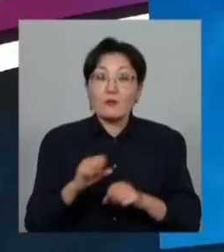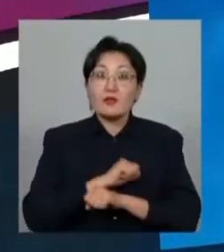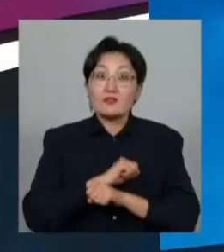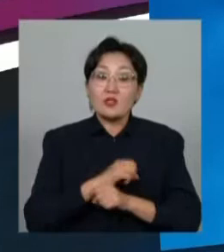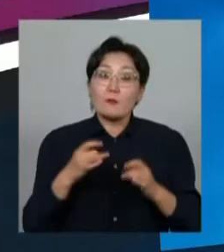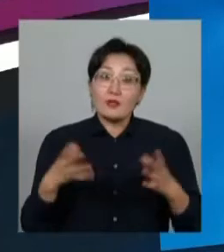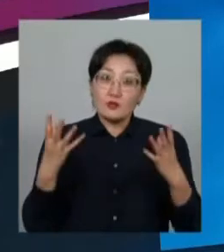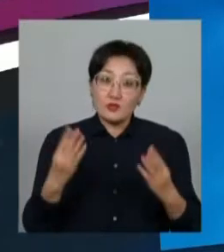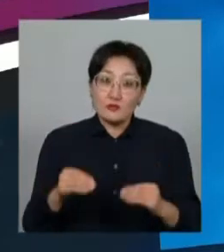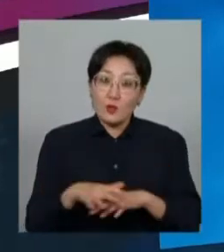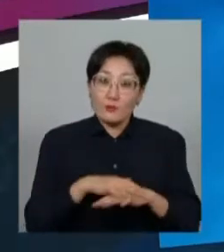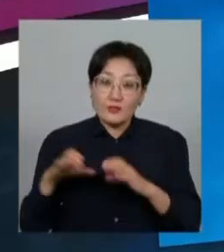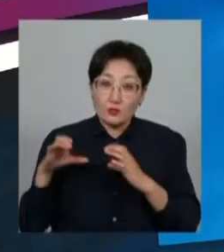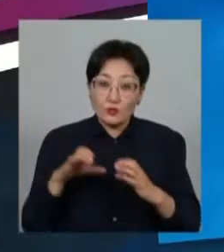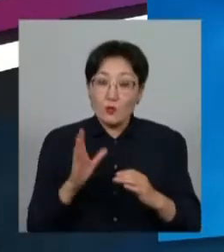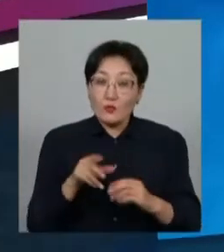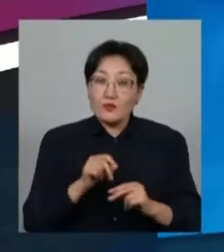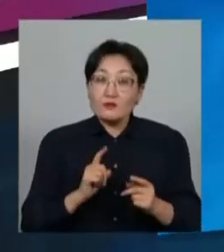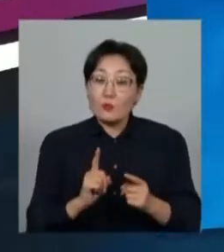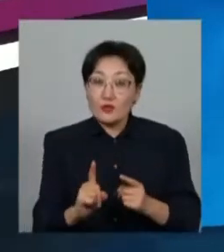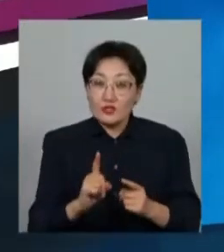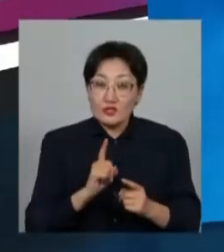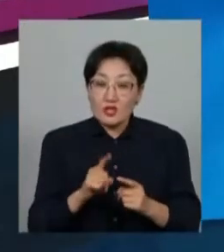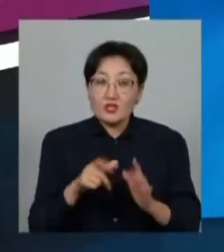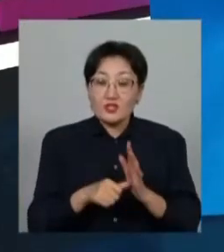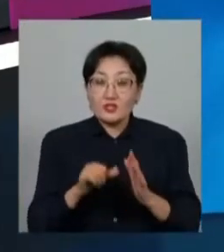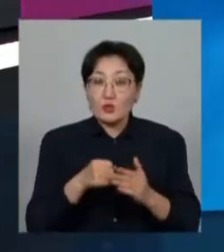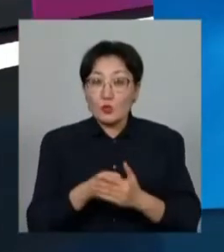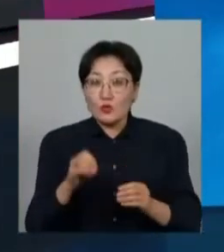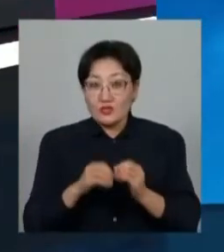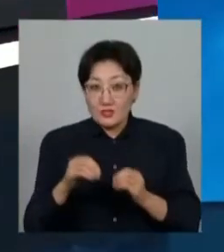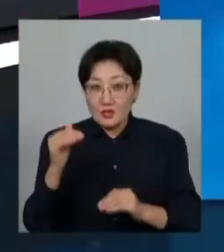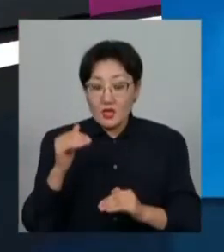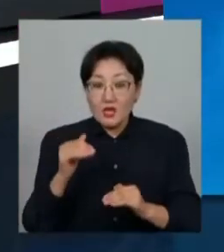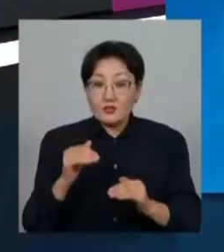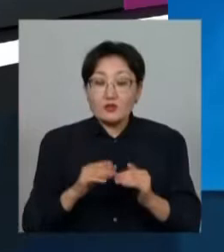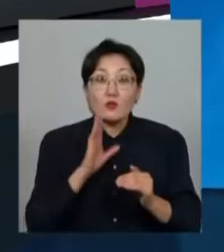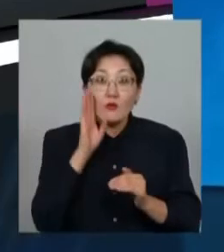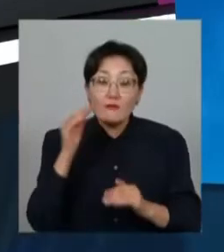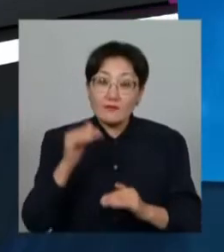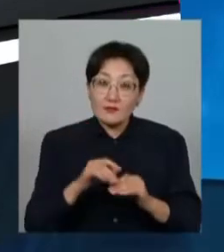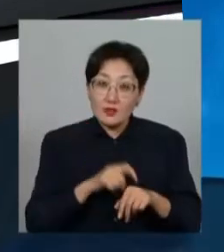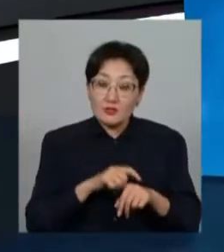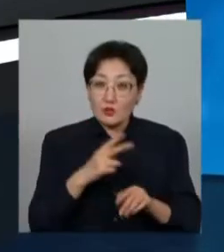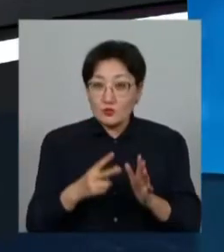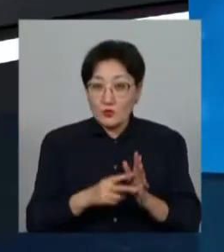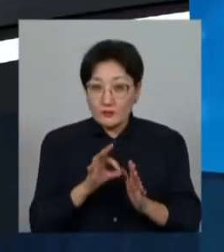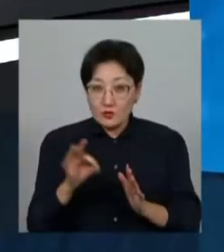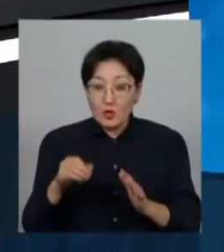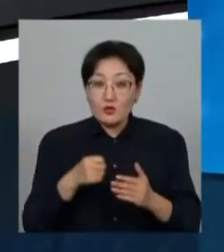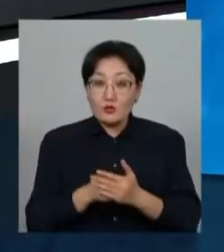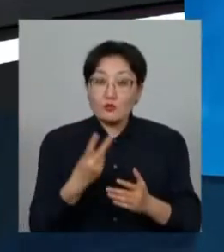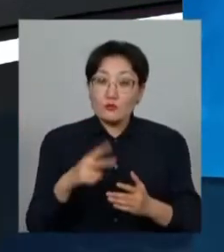и праздничные дни общественный транспорт будет курсировать с 6 до 10 часов утра и в вечерние часы с 17.00